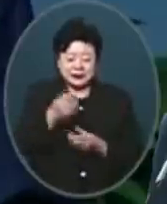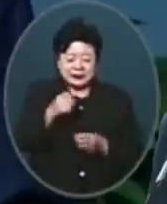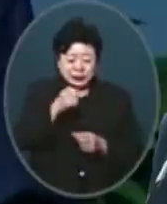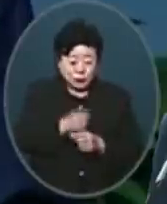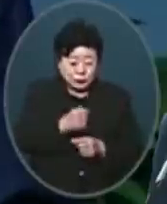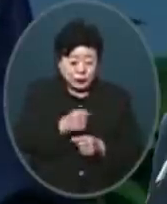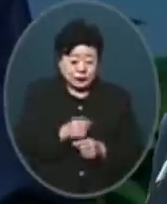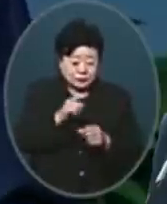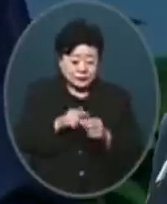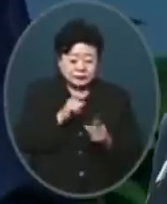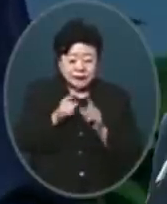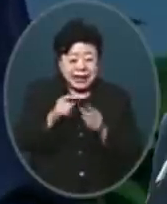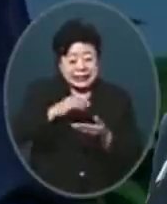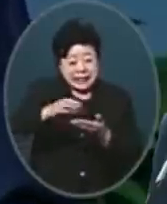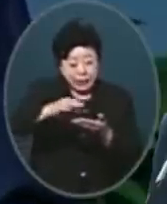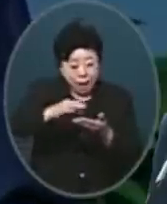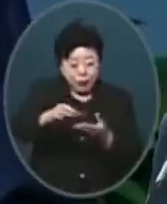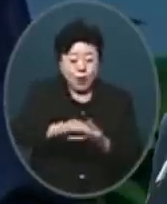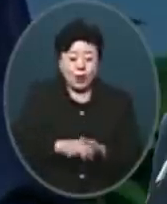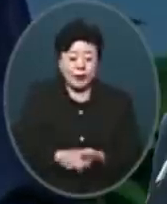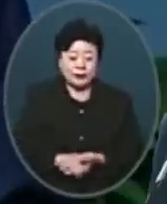창조적인 말을 하고